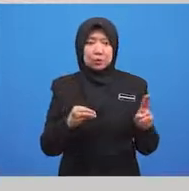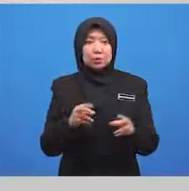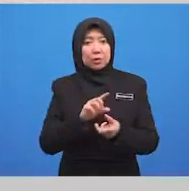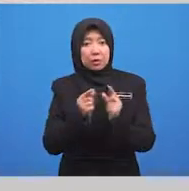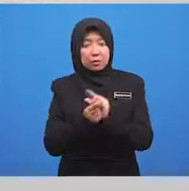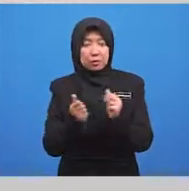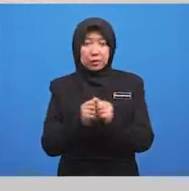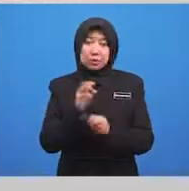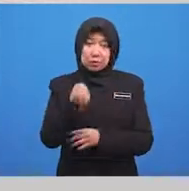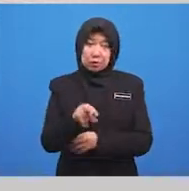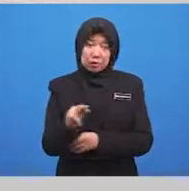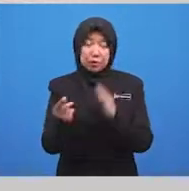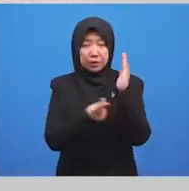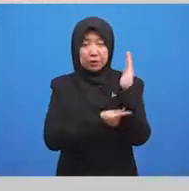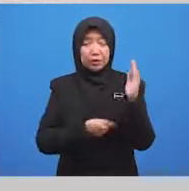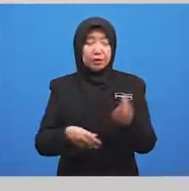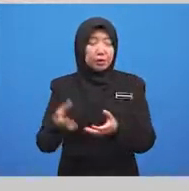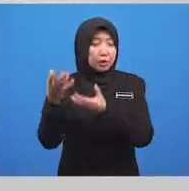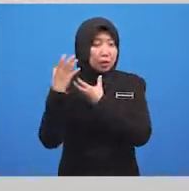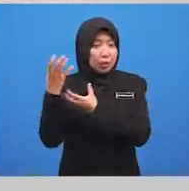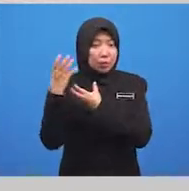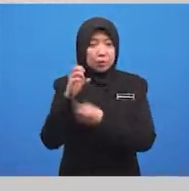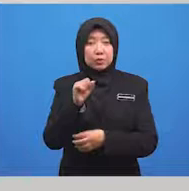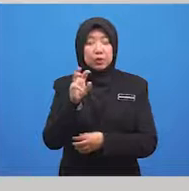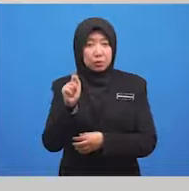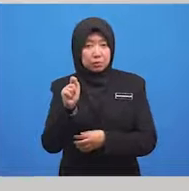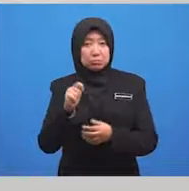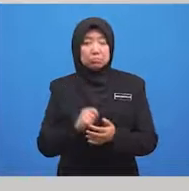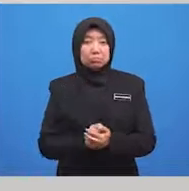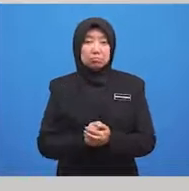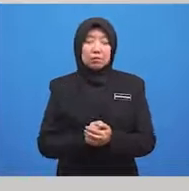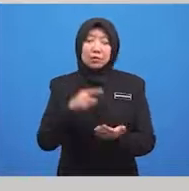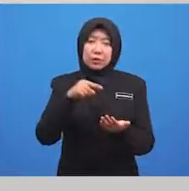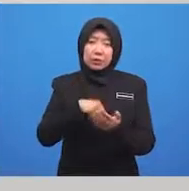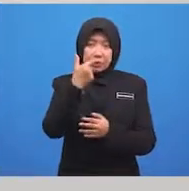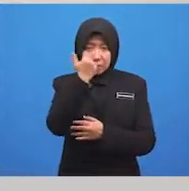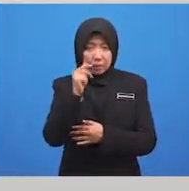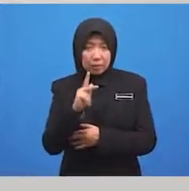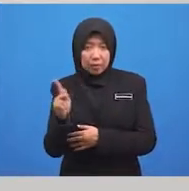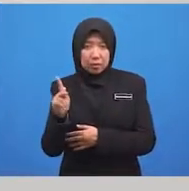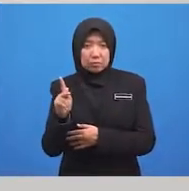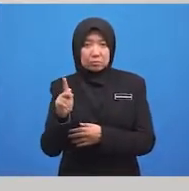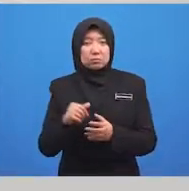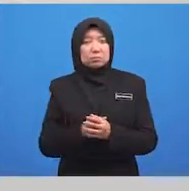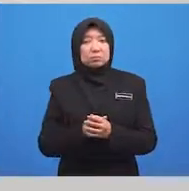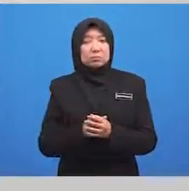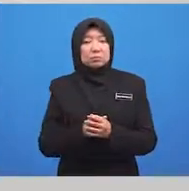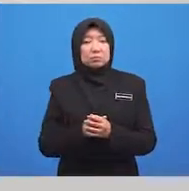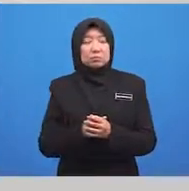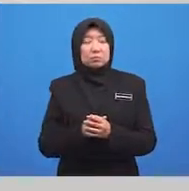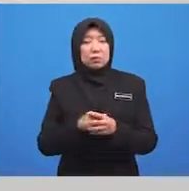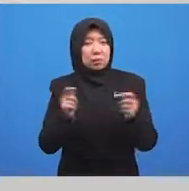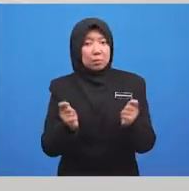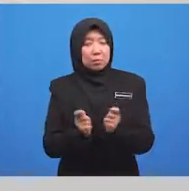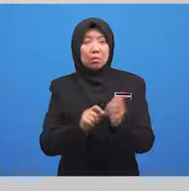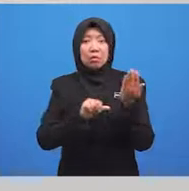dengan tanaman seperti getah dan kelapa sawit. Keadaan ini menyebabkan landscape asal hutan